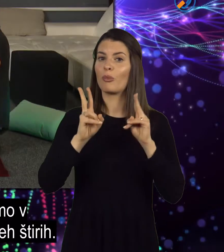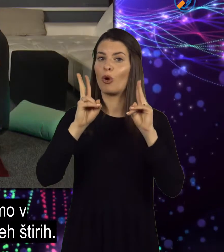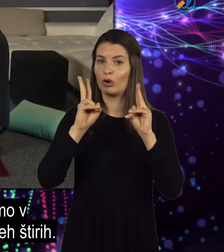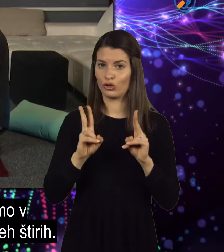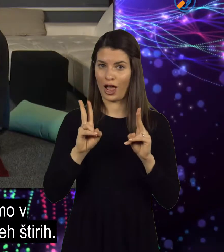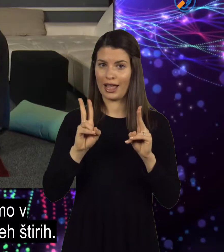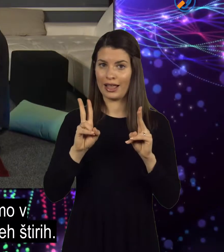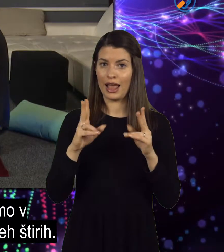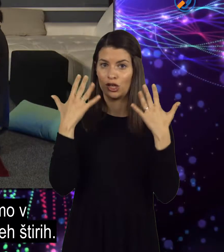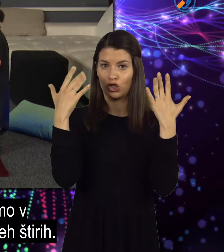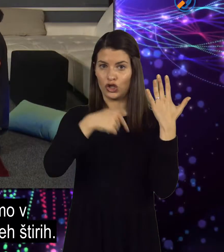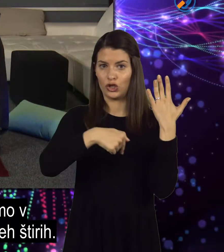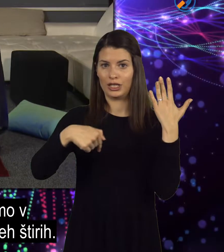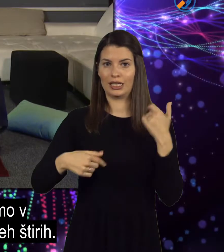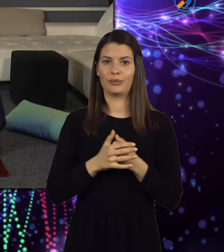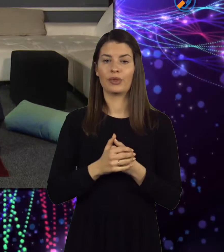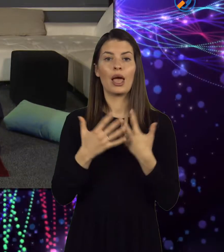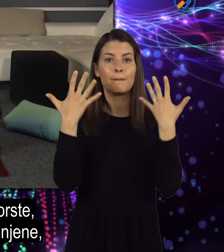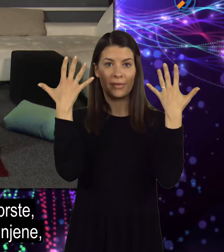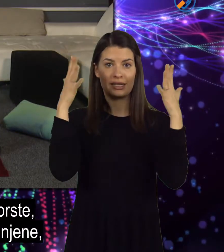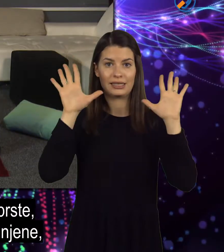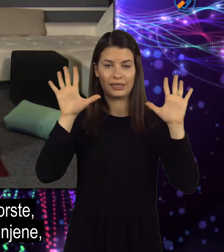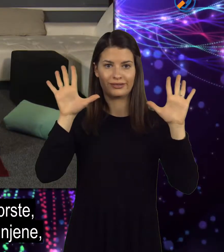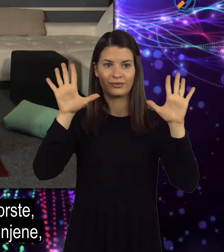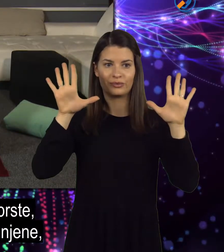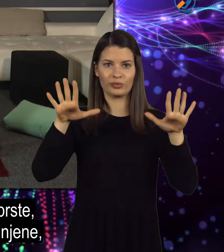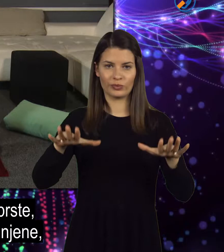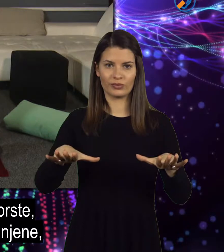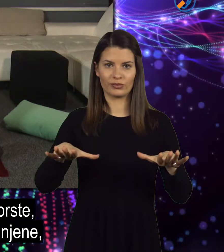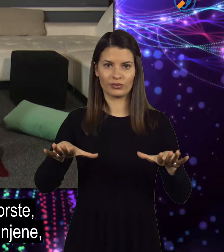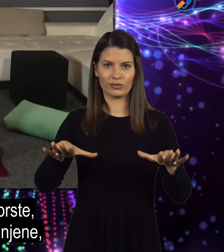Nadaljujemo v položaju na vseh 4, razpremo prste,